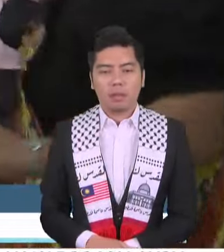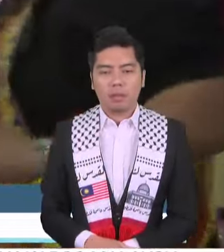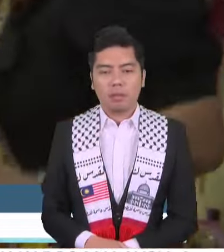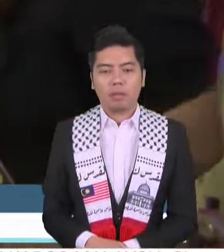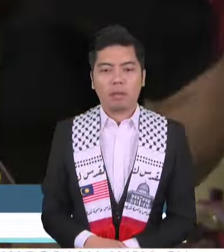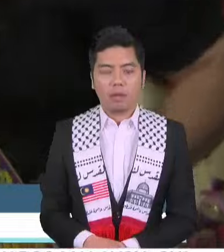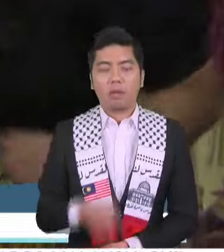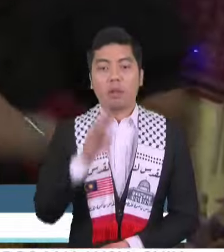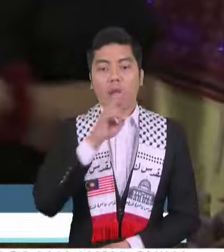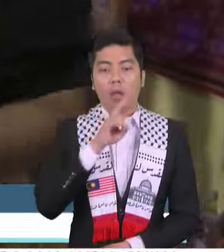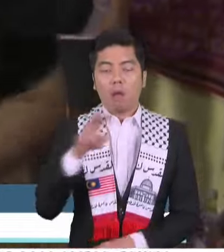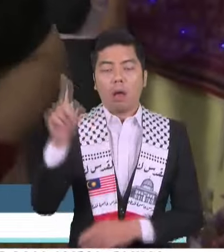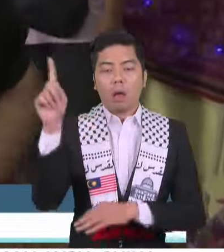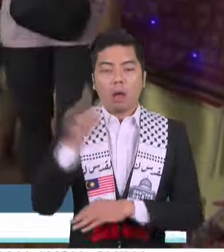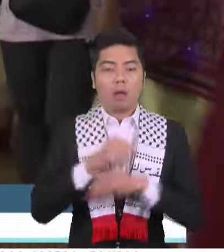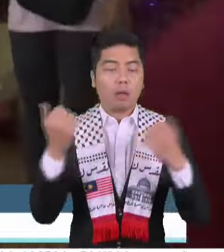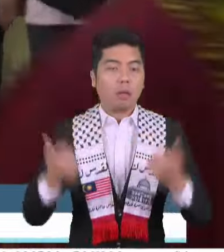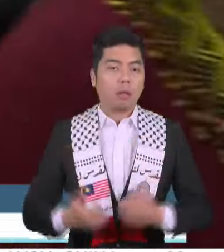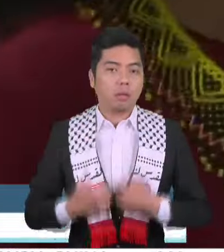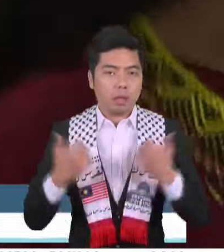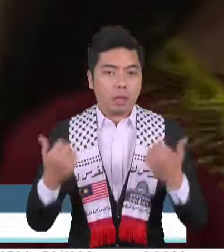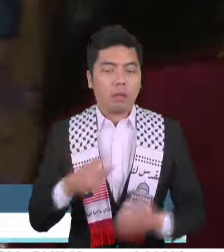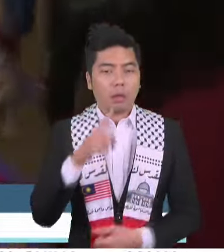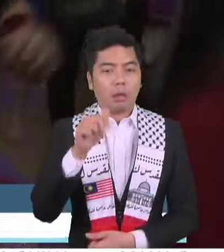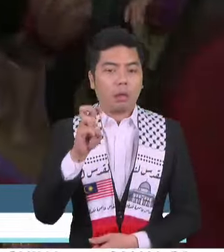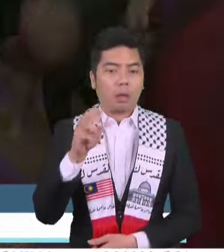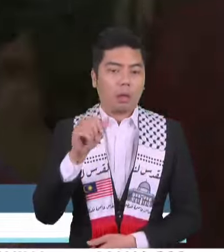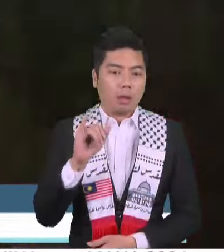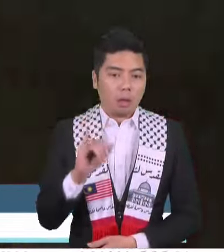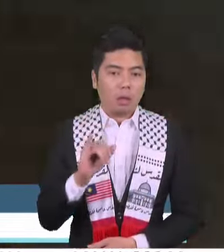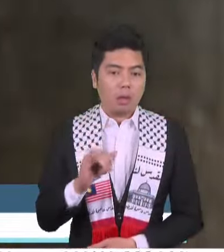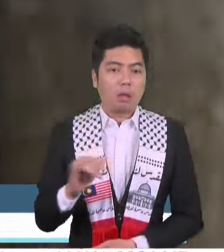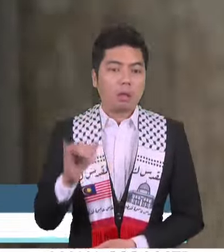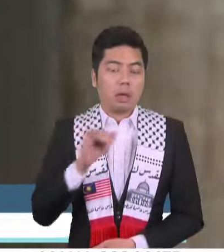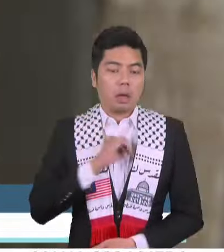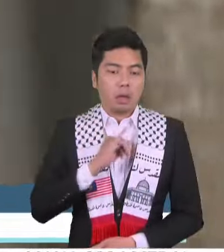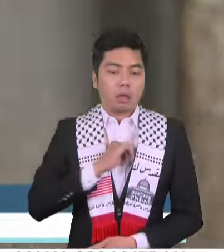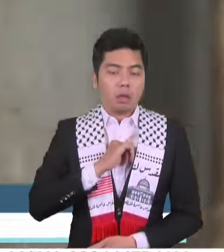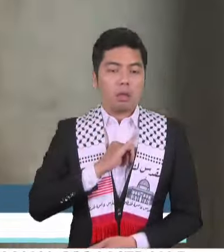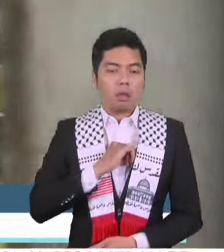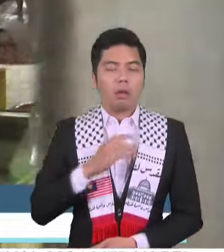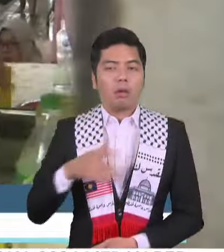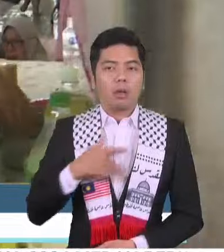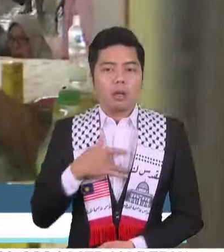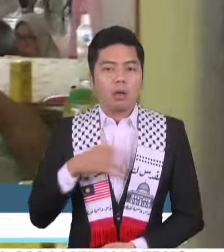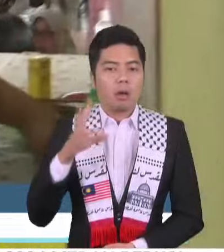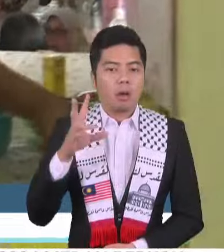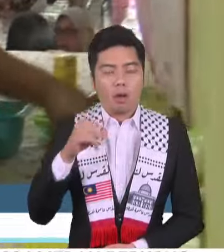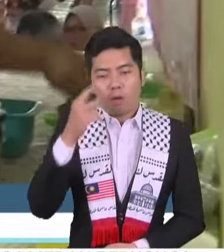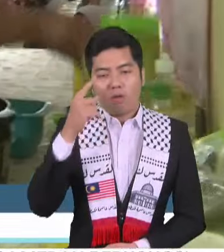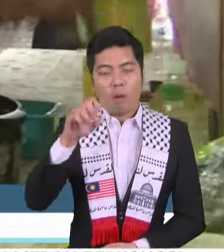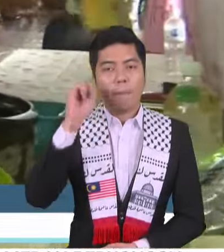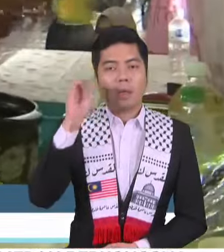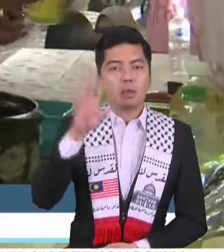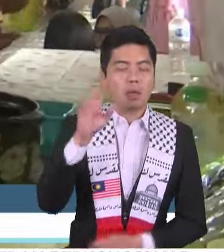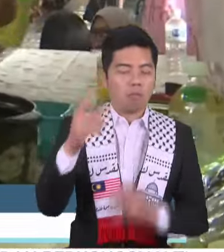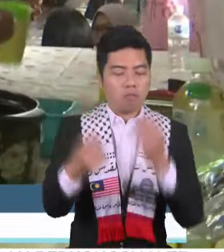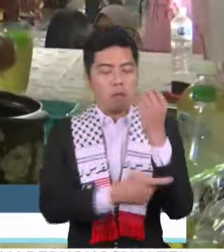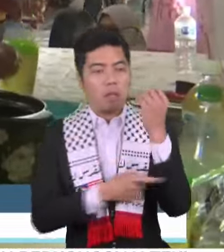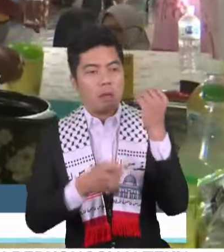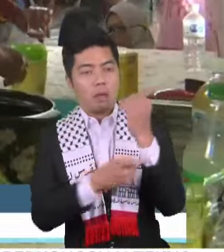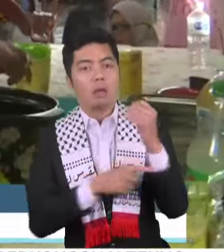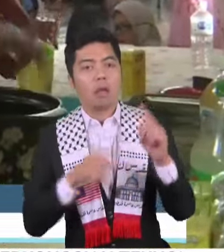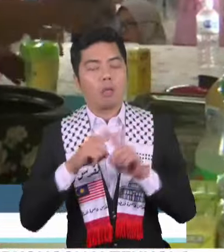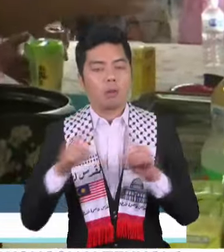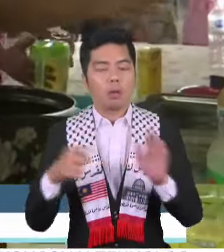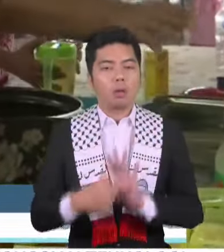Melihat sendiri perayaan Hari Gawai Dayak ini menyedarkan saya yang ia bukan sekadar meraikan pesta menuai, sebaliknya